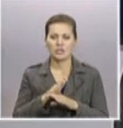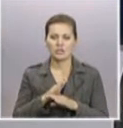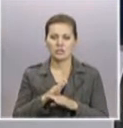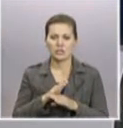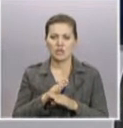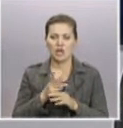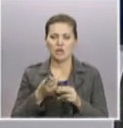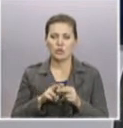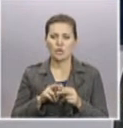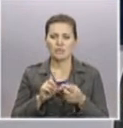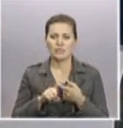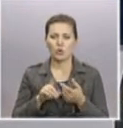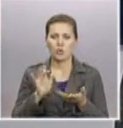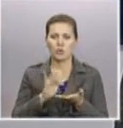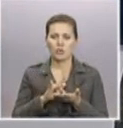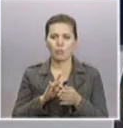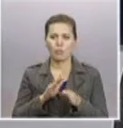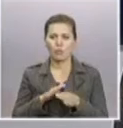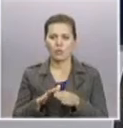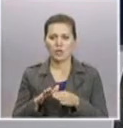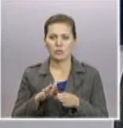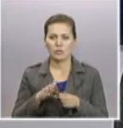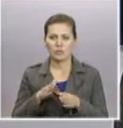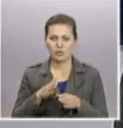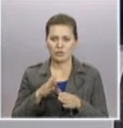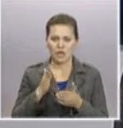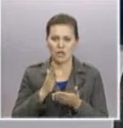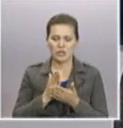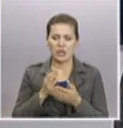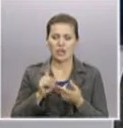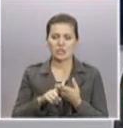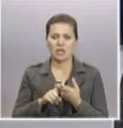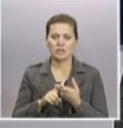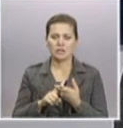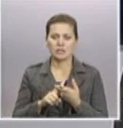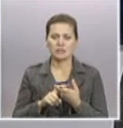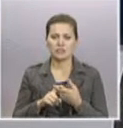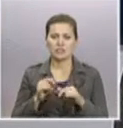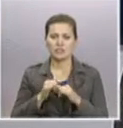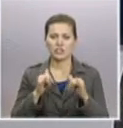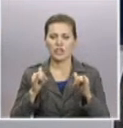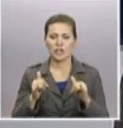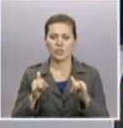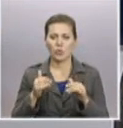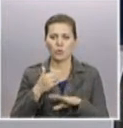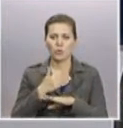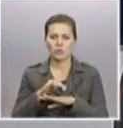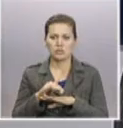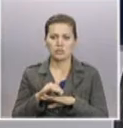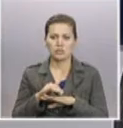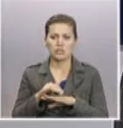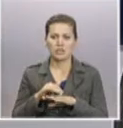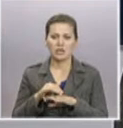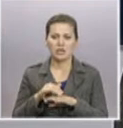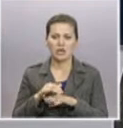Та часть, которая касается города, она в полной мере выполнена. Она касалась расширения улиц. Это